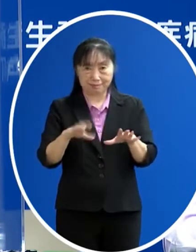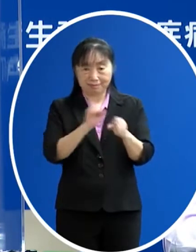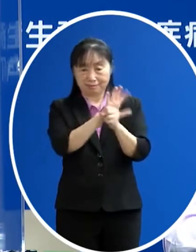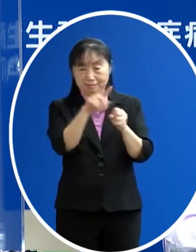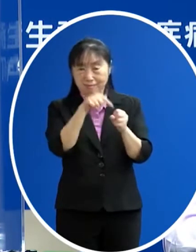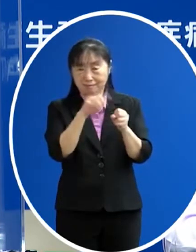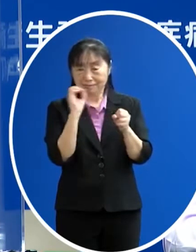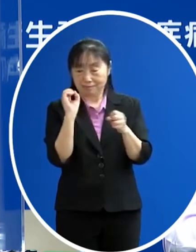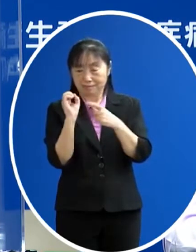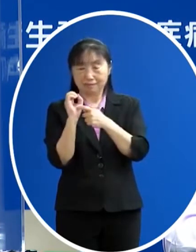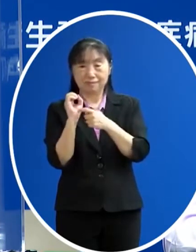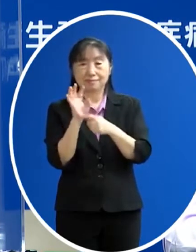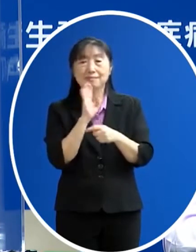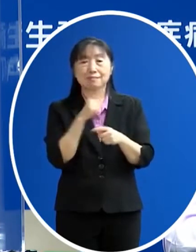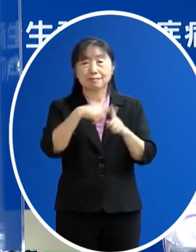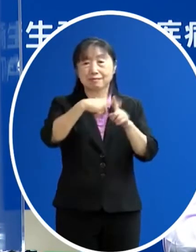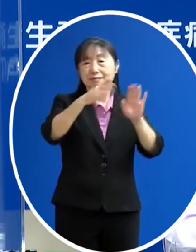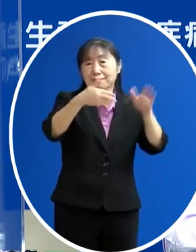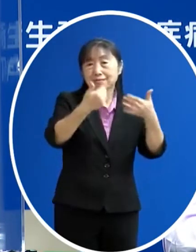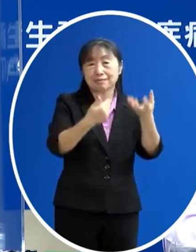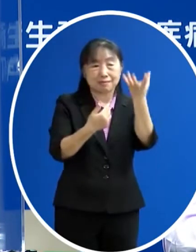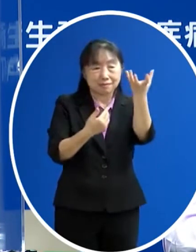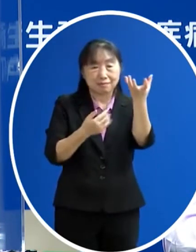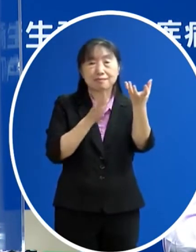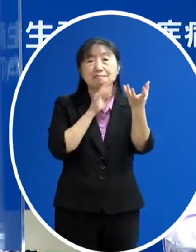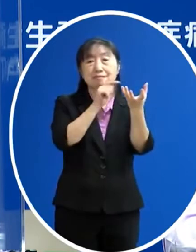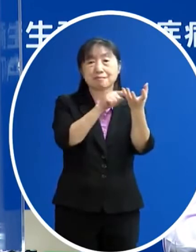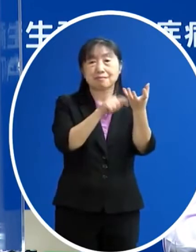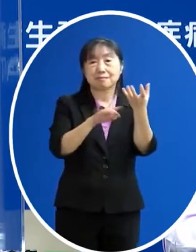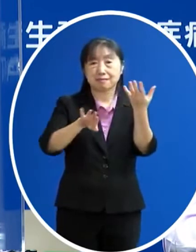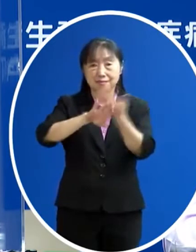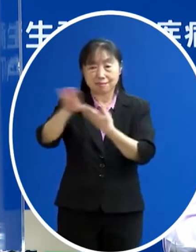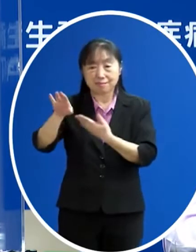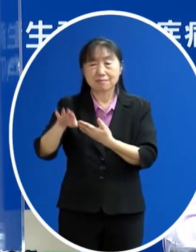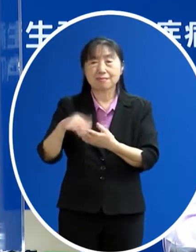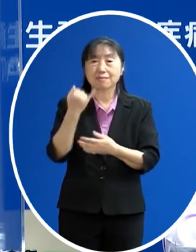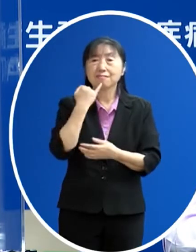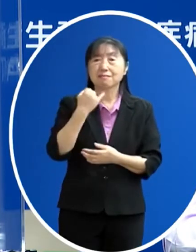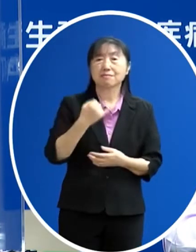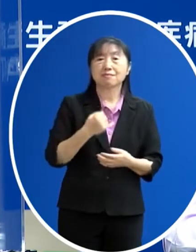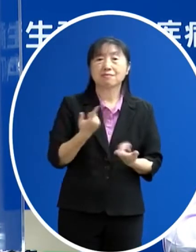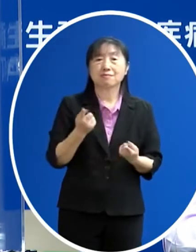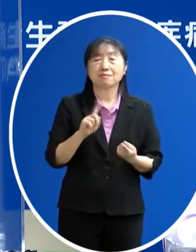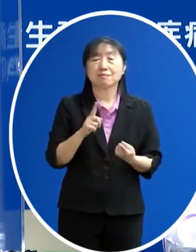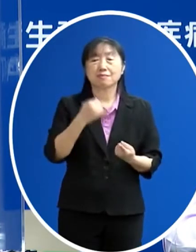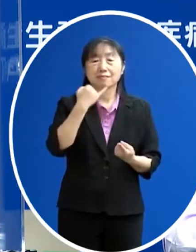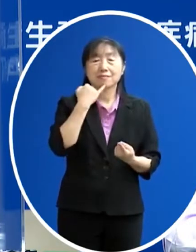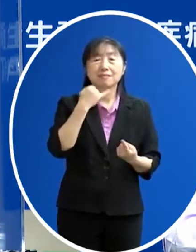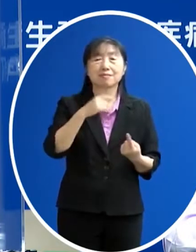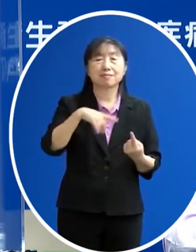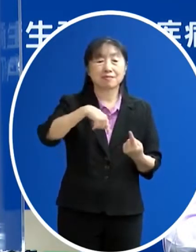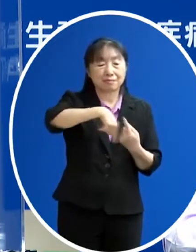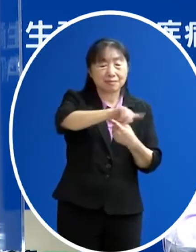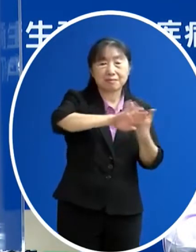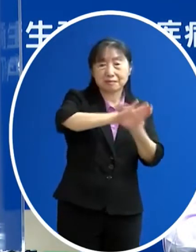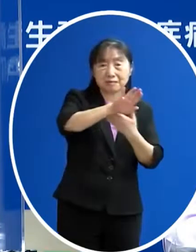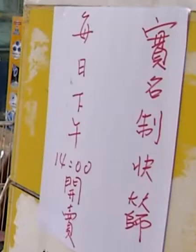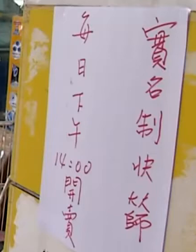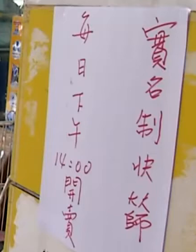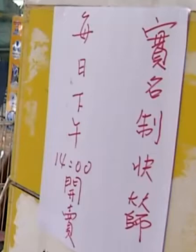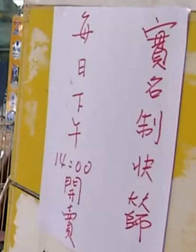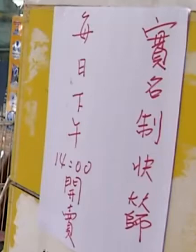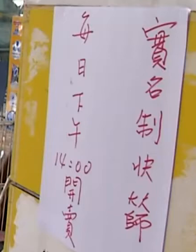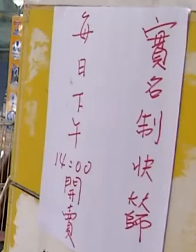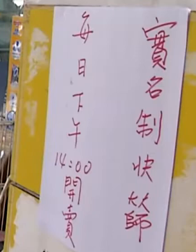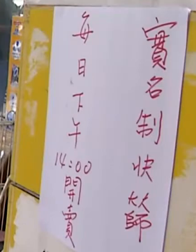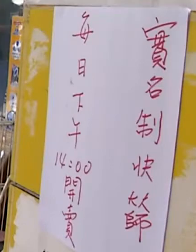Omicron 相对的它是轻症的比较多，所以有其他的可以利用的资源去用，不要到急诊去。